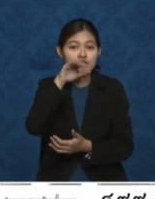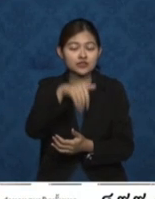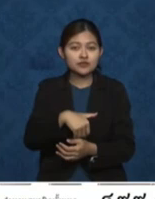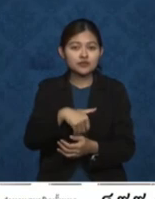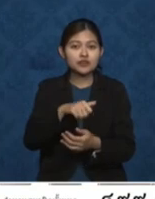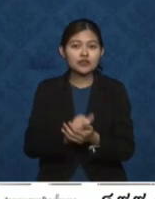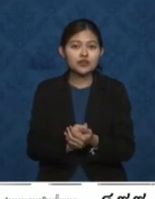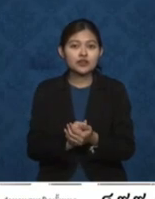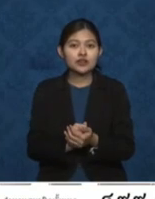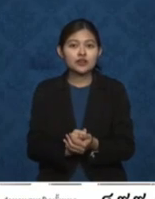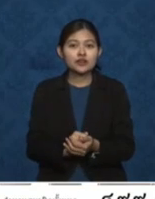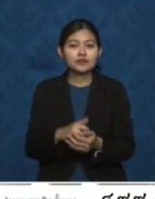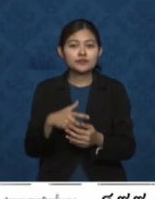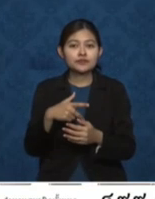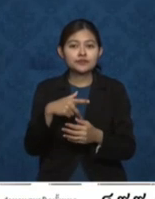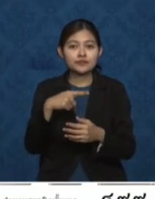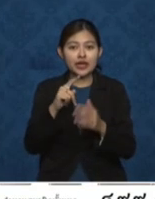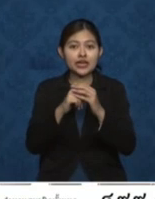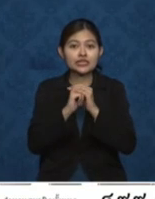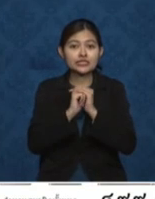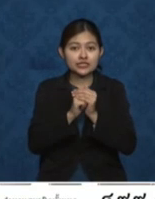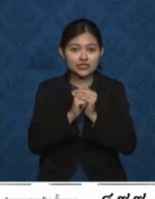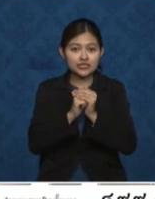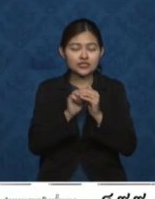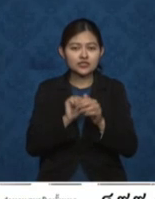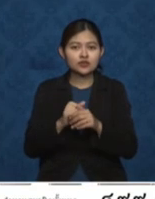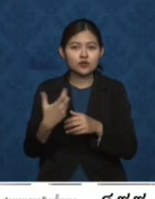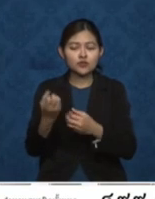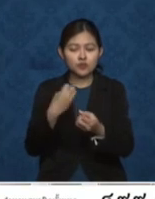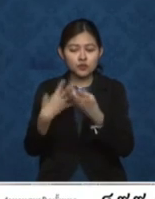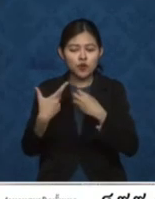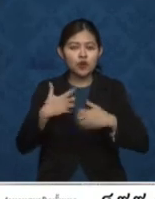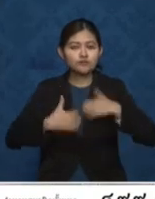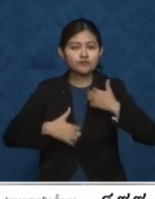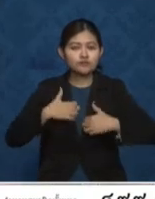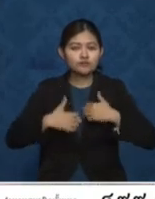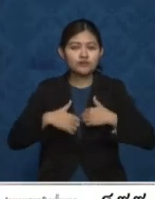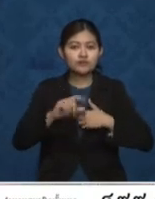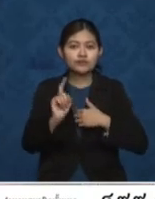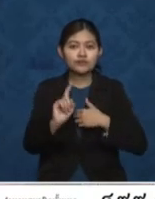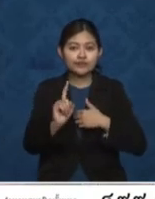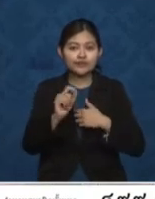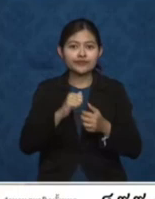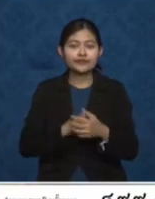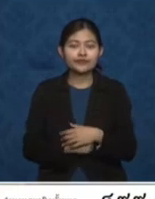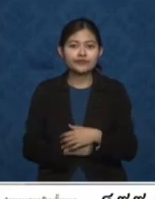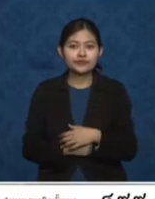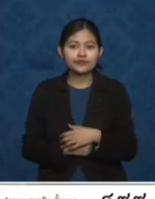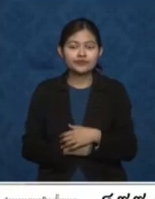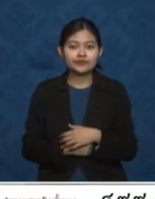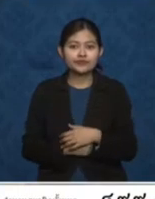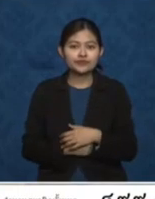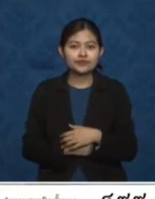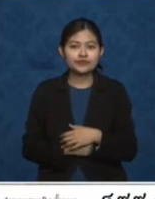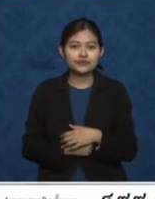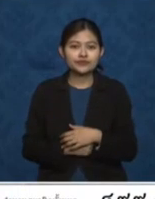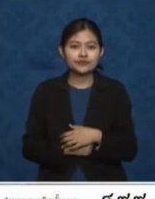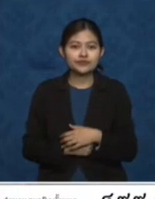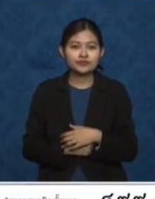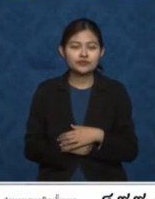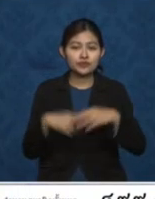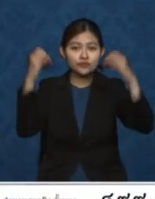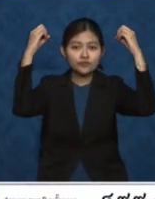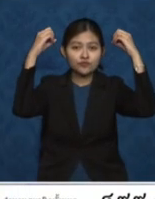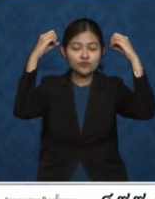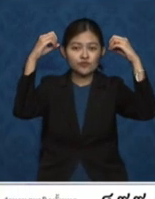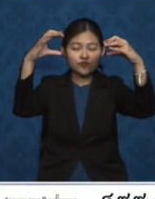อำเภอกบินบุรีจังหวัดปราจีนบุรีครับด้วยร้องทุกข์ผ่านมายังท่านนายกเทศมนตรีรังสรรค์บุตรเนียนเบื้องไฟส่องสว่